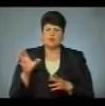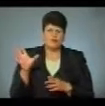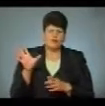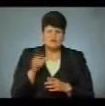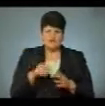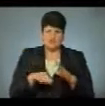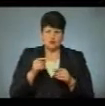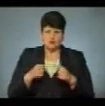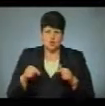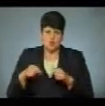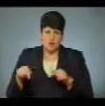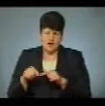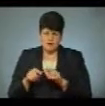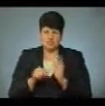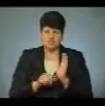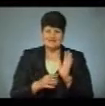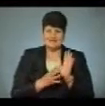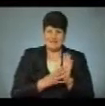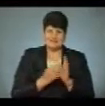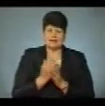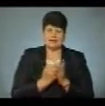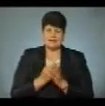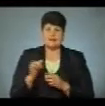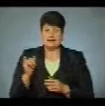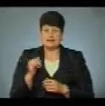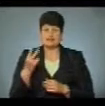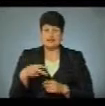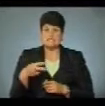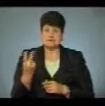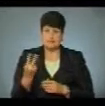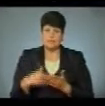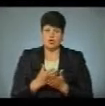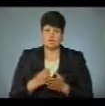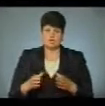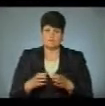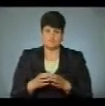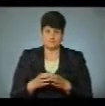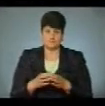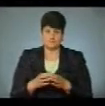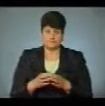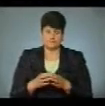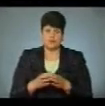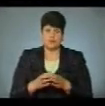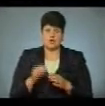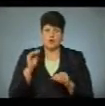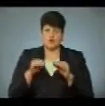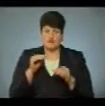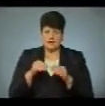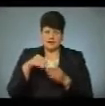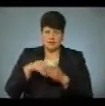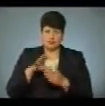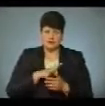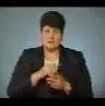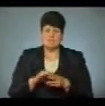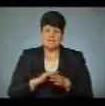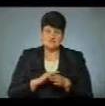виборчих округах. Тобто 69 кандидатів і 22 політичні сили. Конверти були покладені прізвища кандидатів